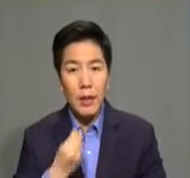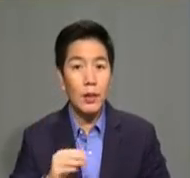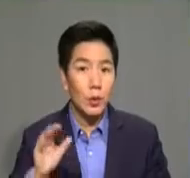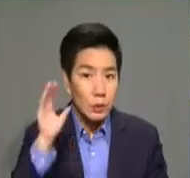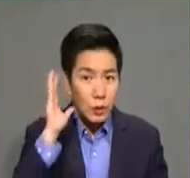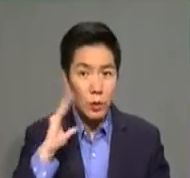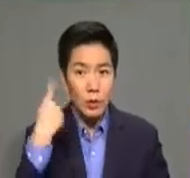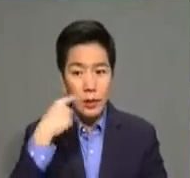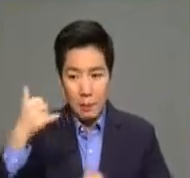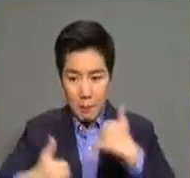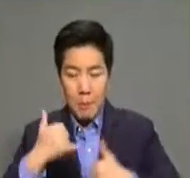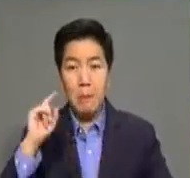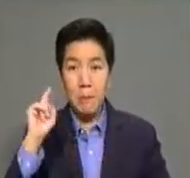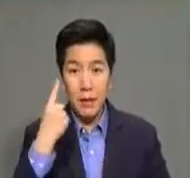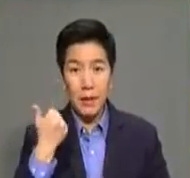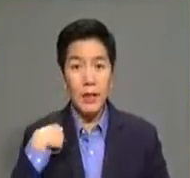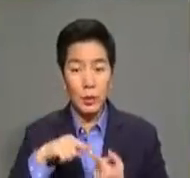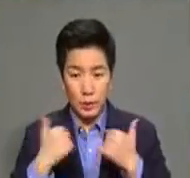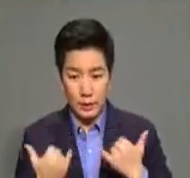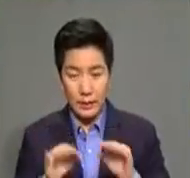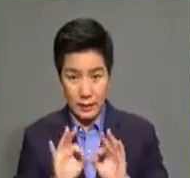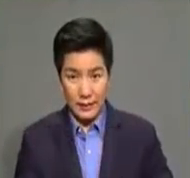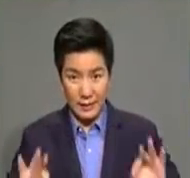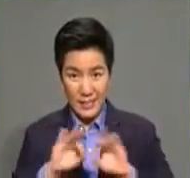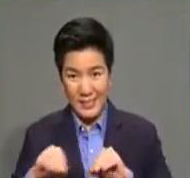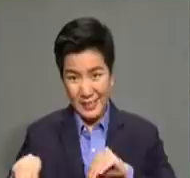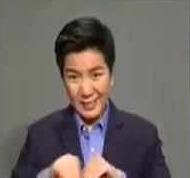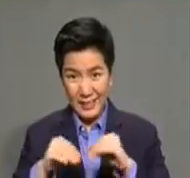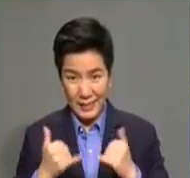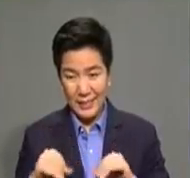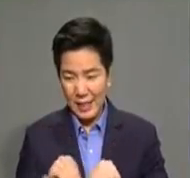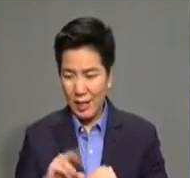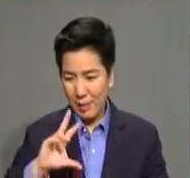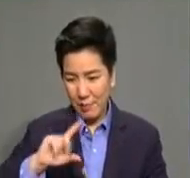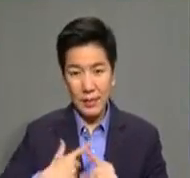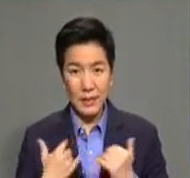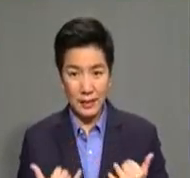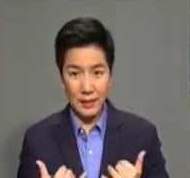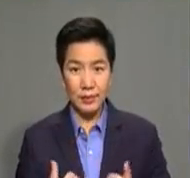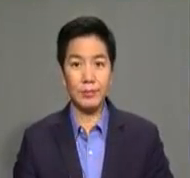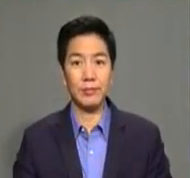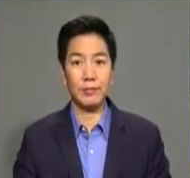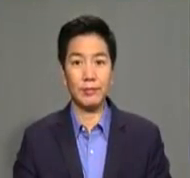และดึงนักท่องเที่ยวให้กลับมาอีกครั้งโดยเฉพาะช่วงไฮซีซั่นที่กำลังจะมาถึงในอีกไม่ถึง3เดือนข้างหน้านี้ค่ะ